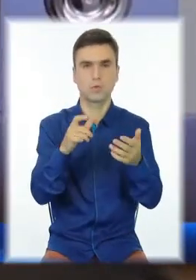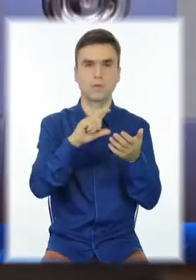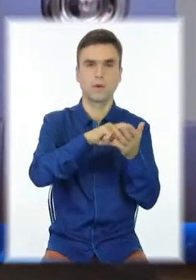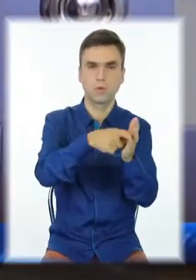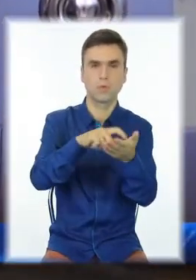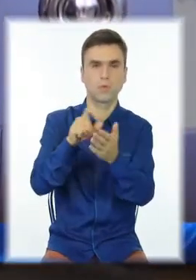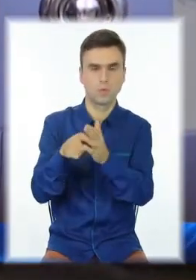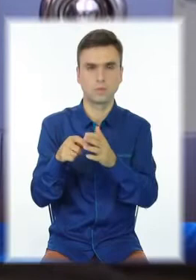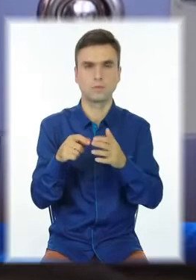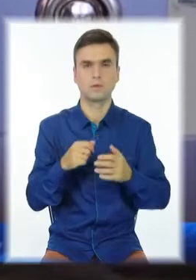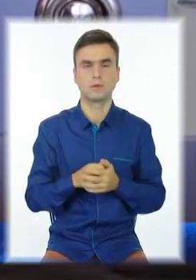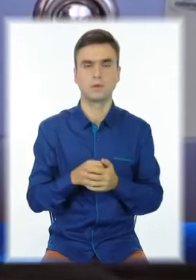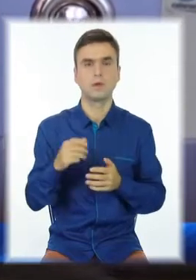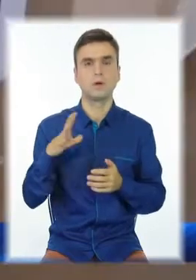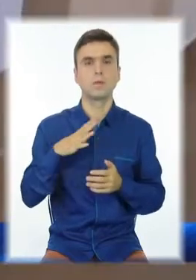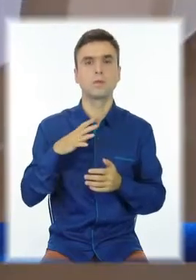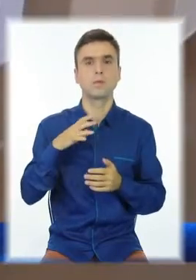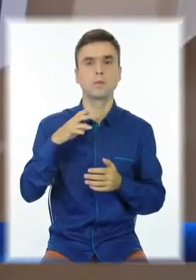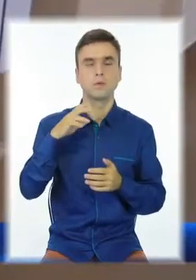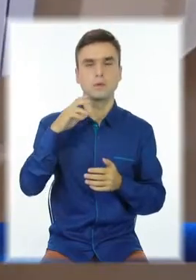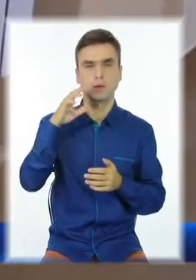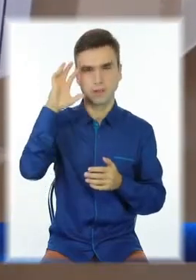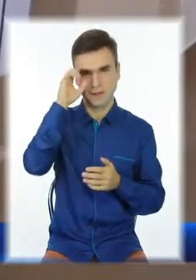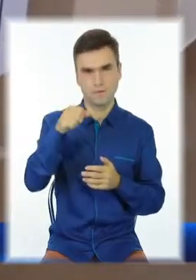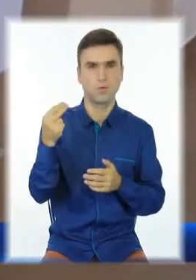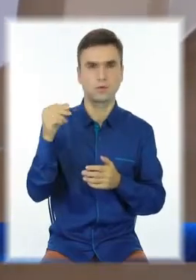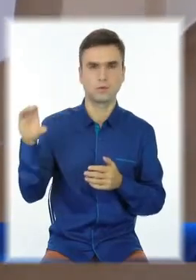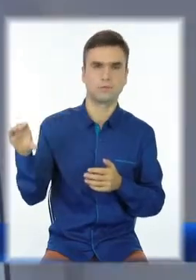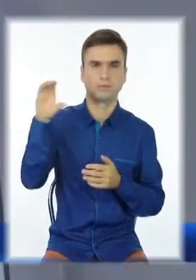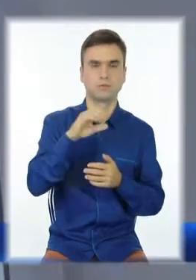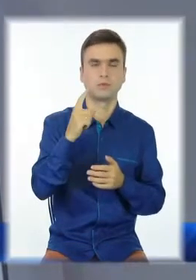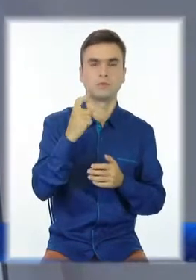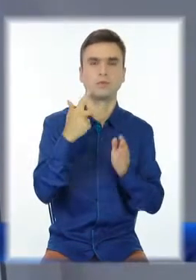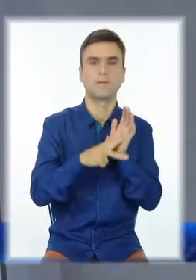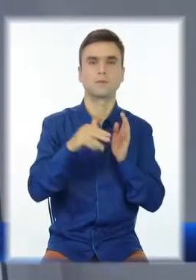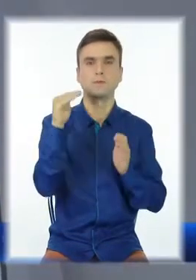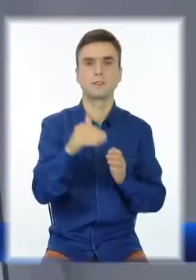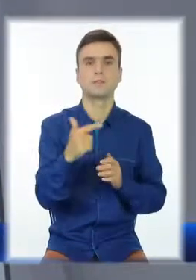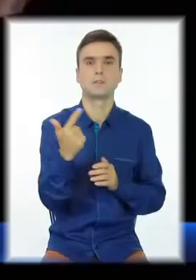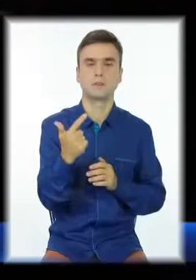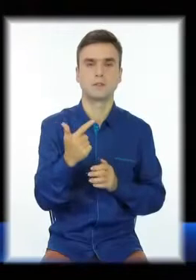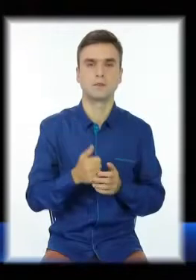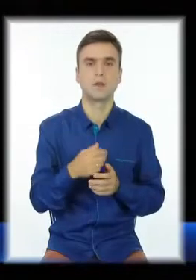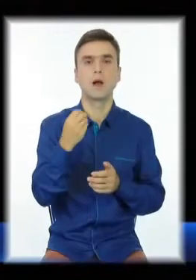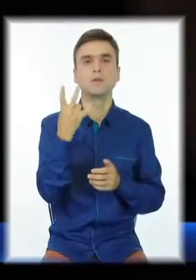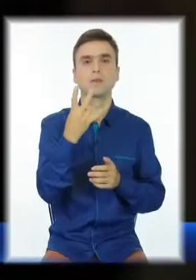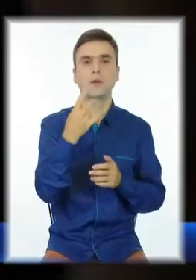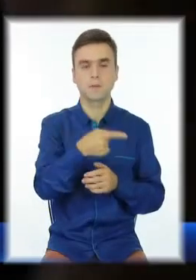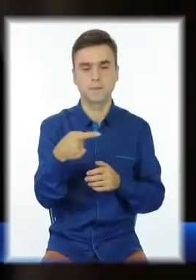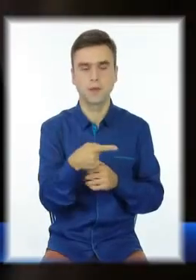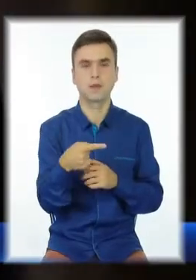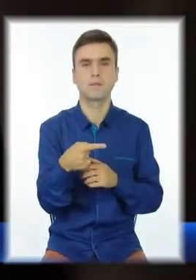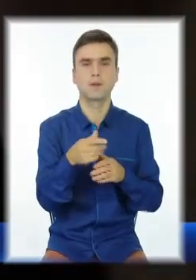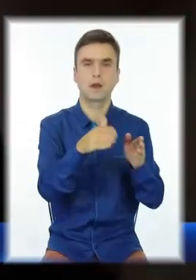міського бюджету виділили майже 180 тисяч гривень. Та ще потрібно привести до ладу кабінети і коридор на